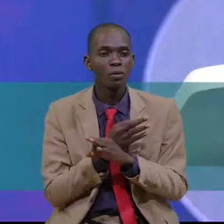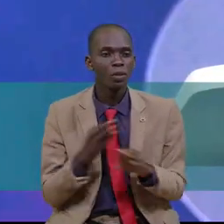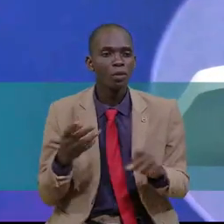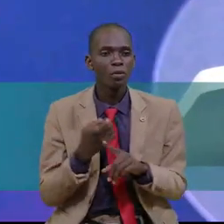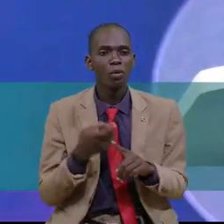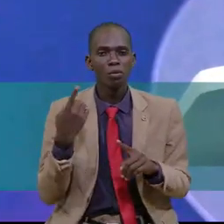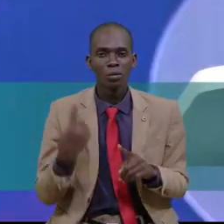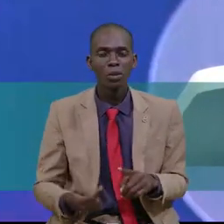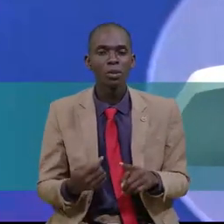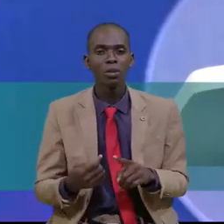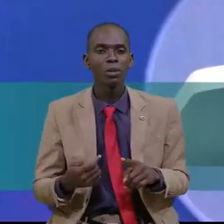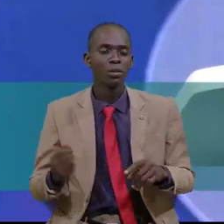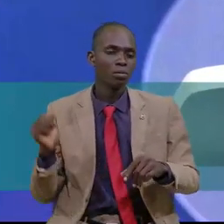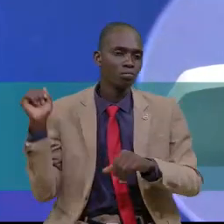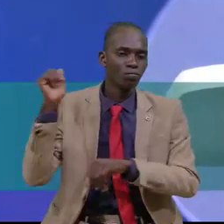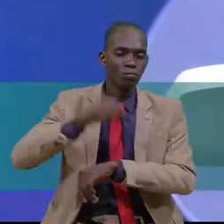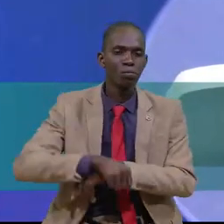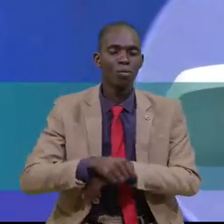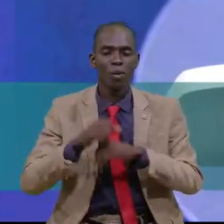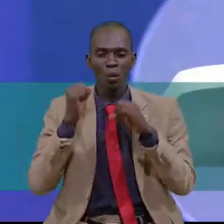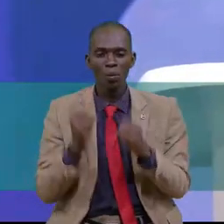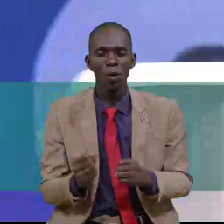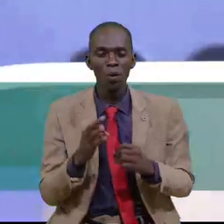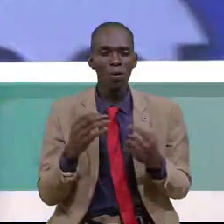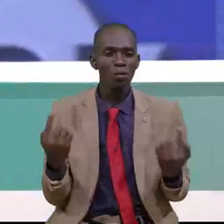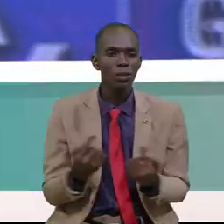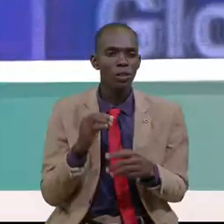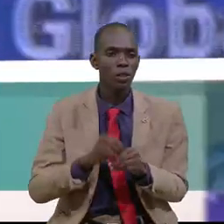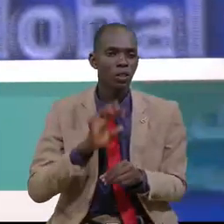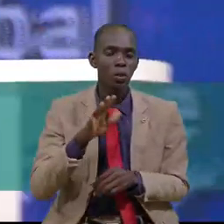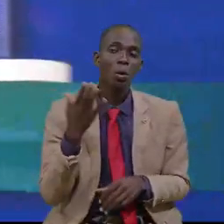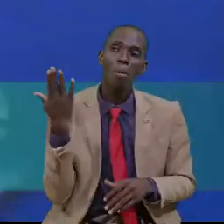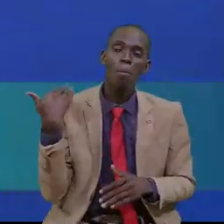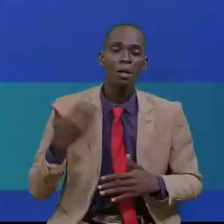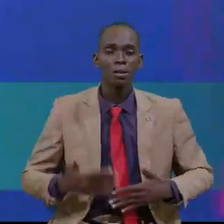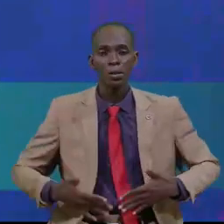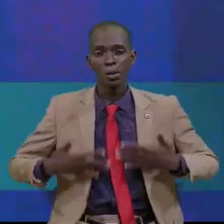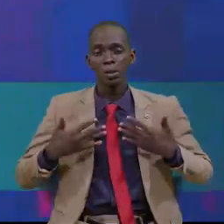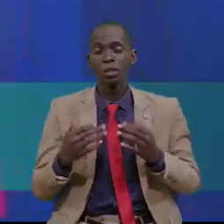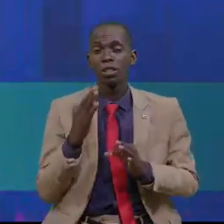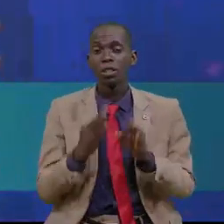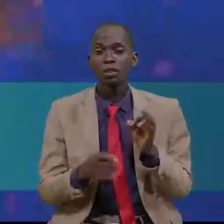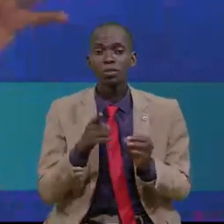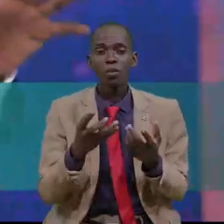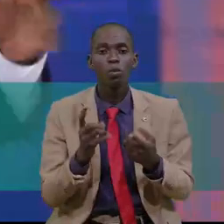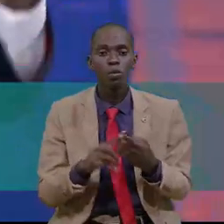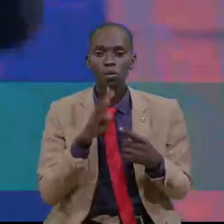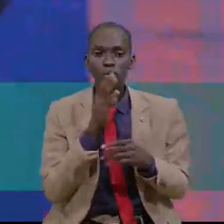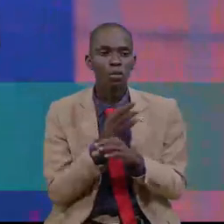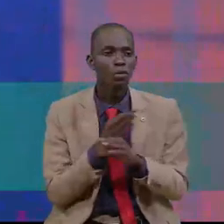libéré de l'influence puissante du péché de ta vie passée, si tu veux être